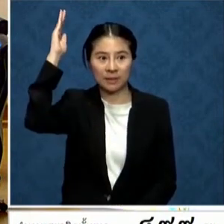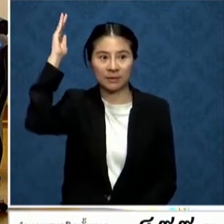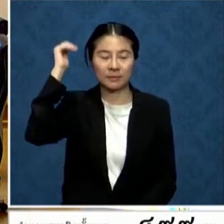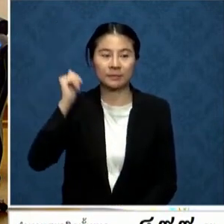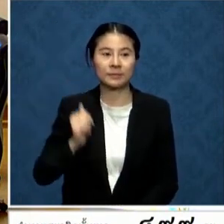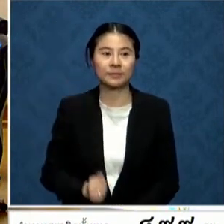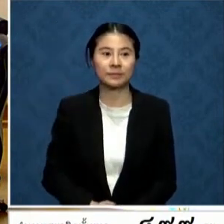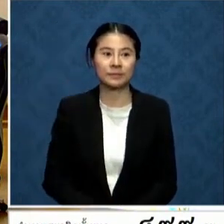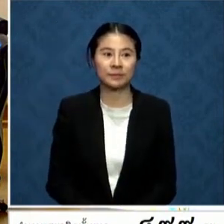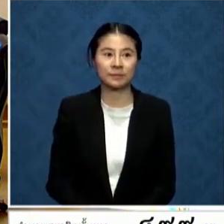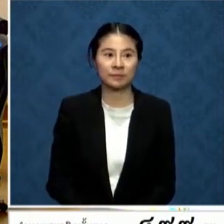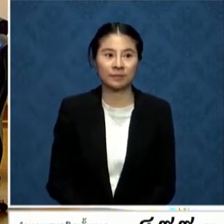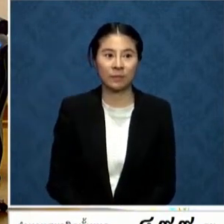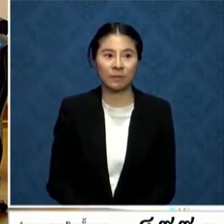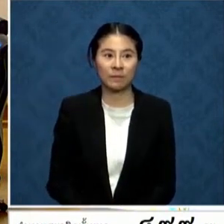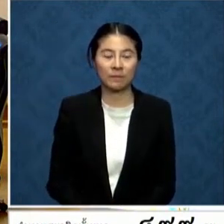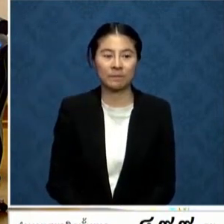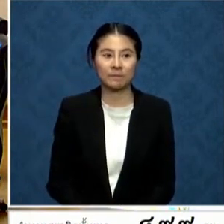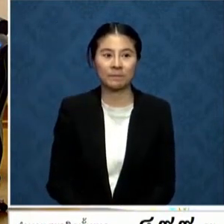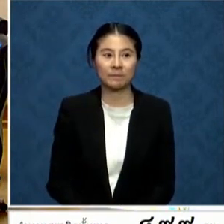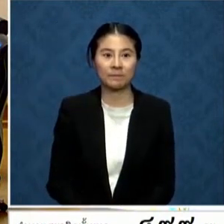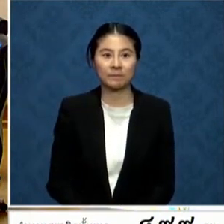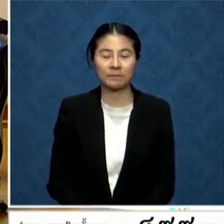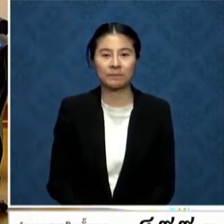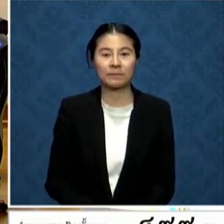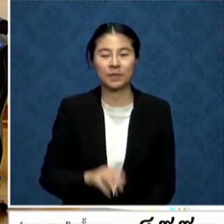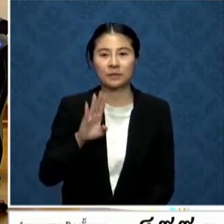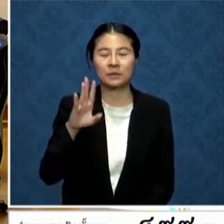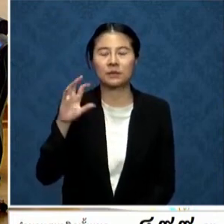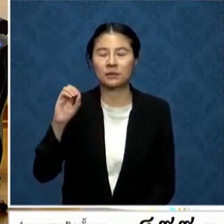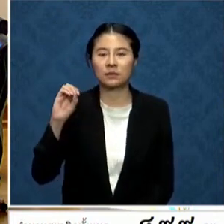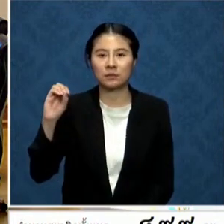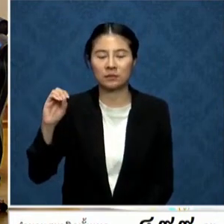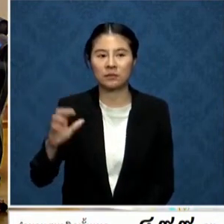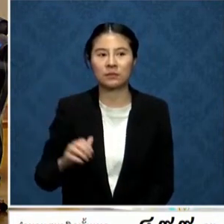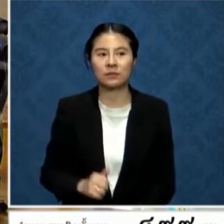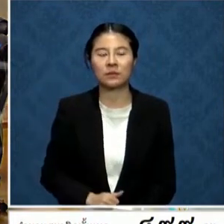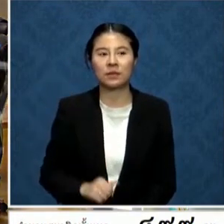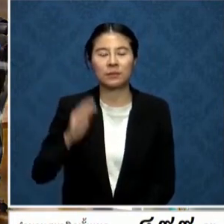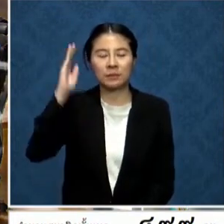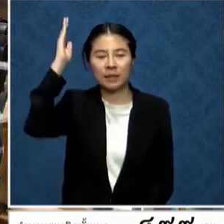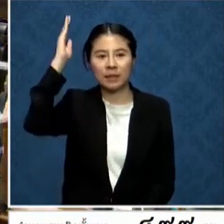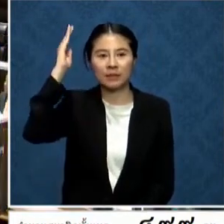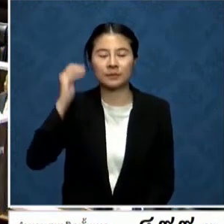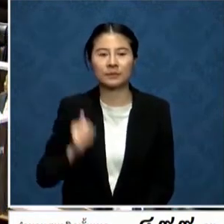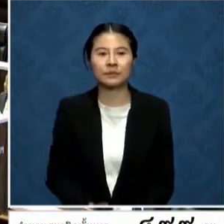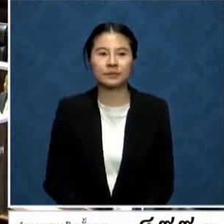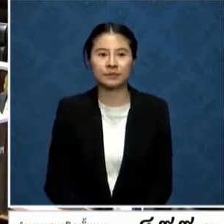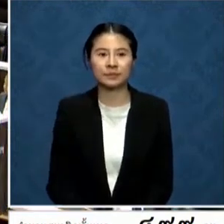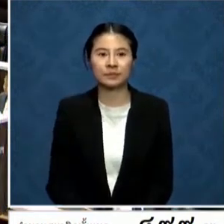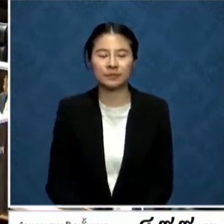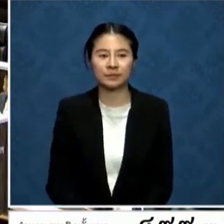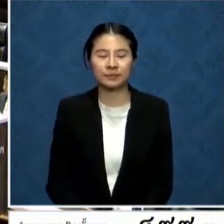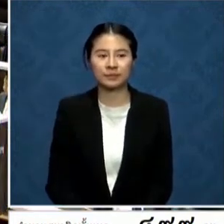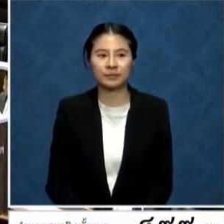284ครับท่านประธานครับ 400สันเพชรแสดงตัวครับ 400